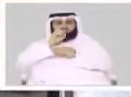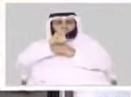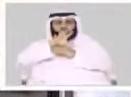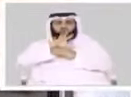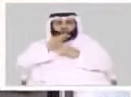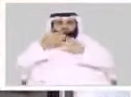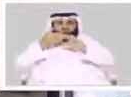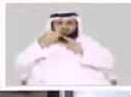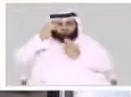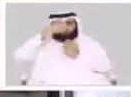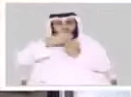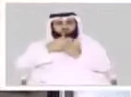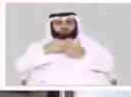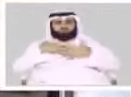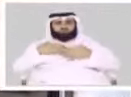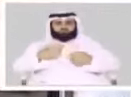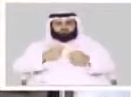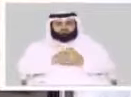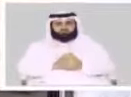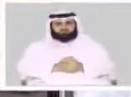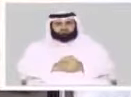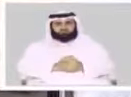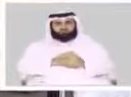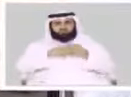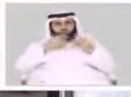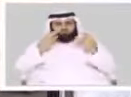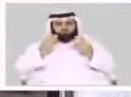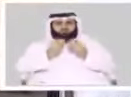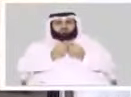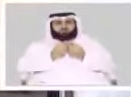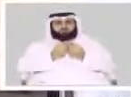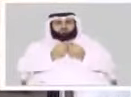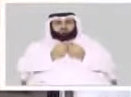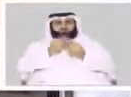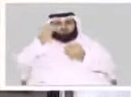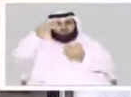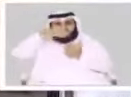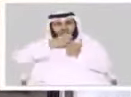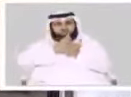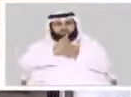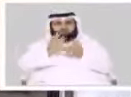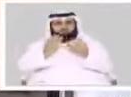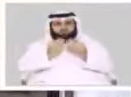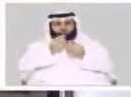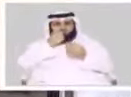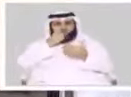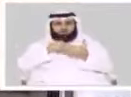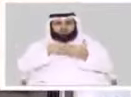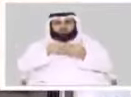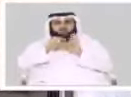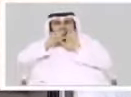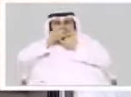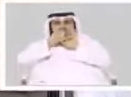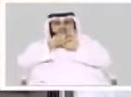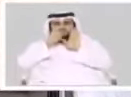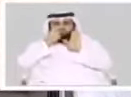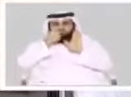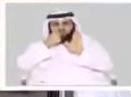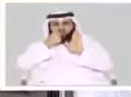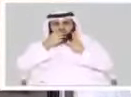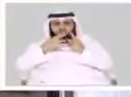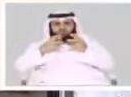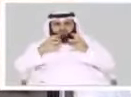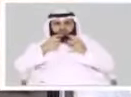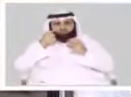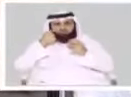وهدى وشفاء، تعالوا بنا لنهتدي بكتاب الله عز وجل، ونقف مع آياته، ونحرك